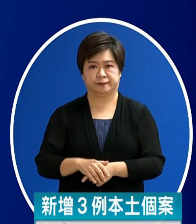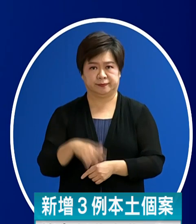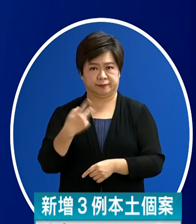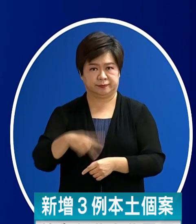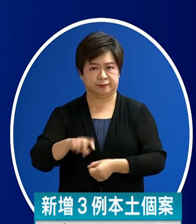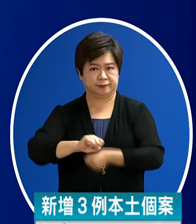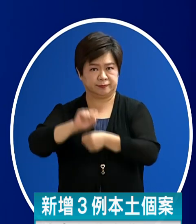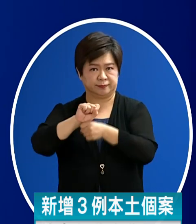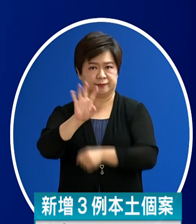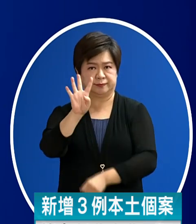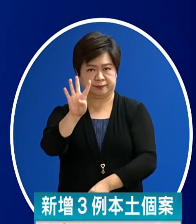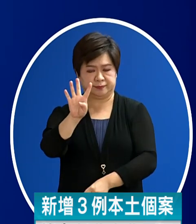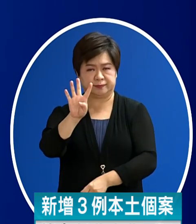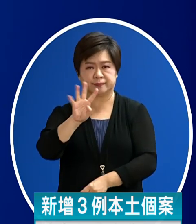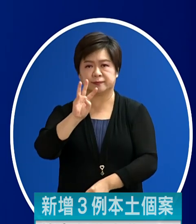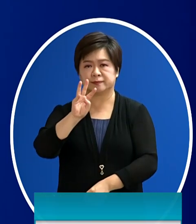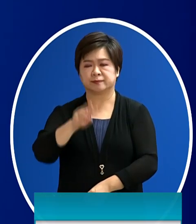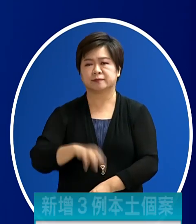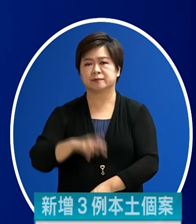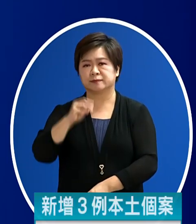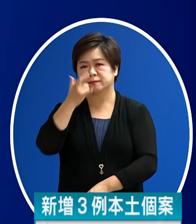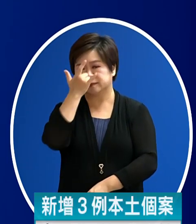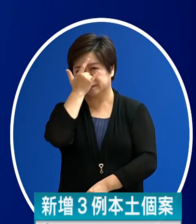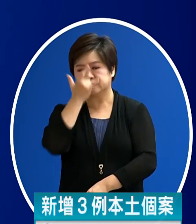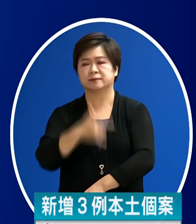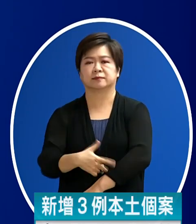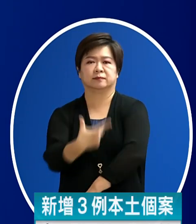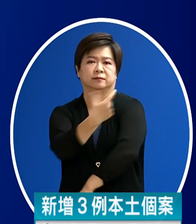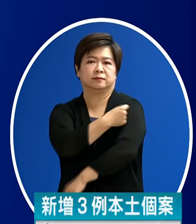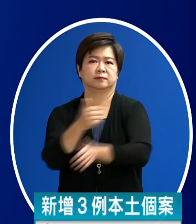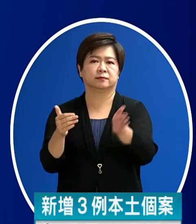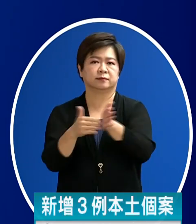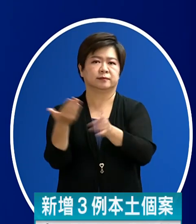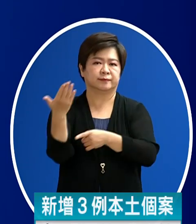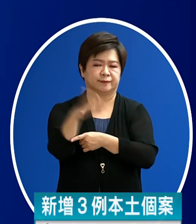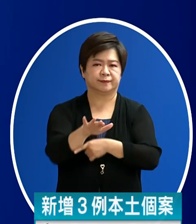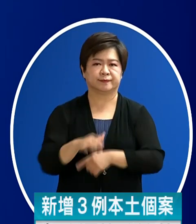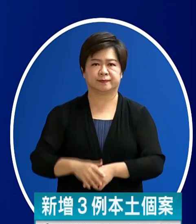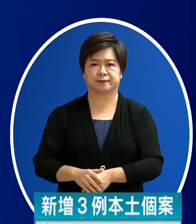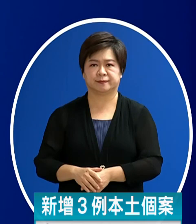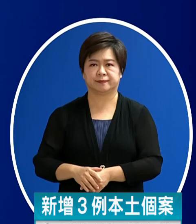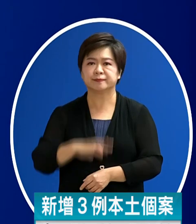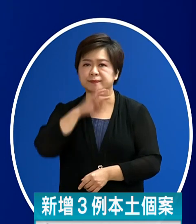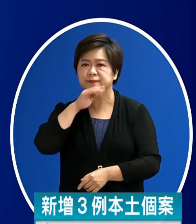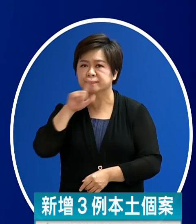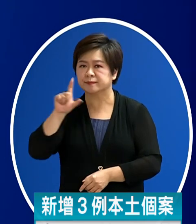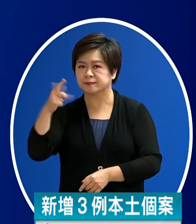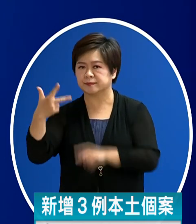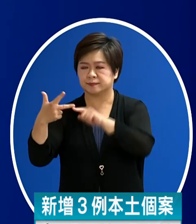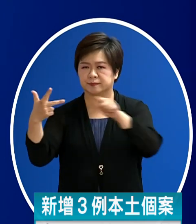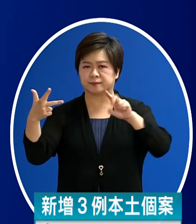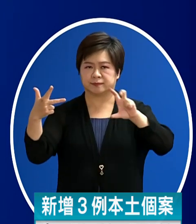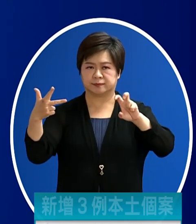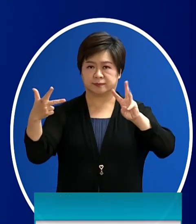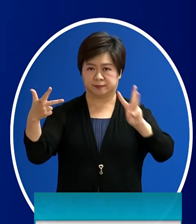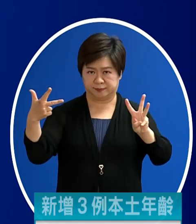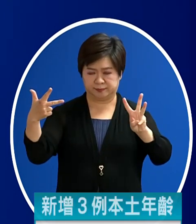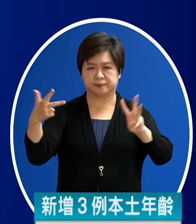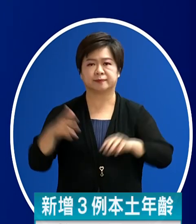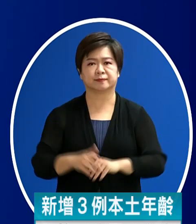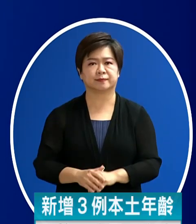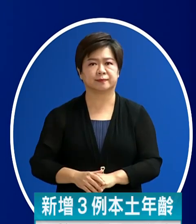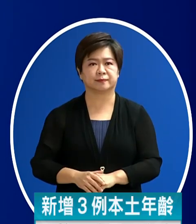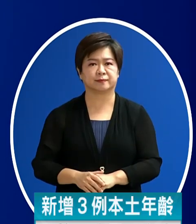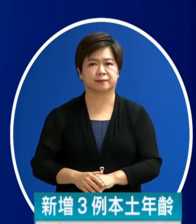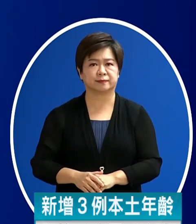新增4例的 Moderna 疫苗接种后发生死亡的不良事件，那年龄是67岁到73岁之间，